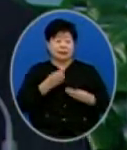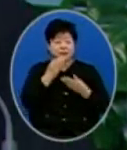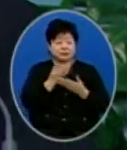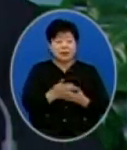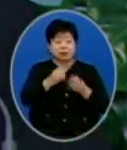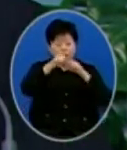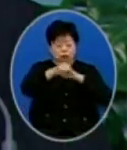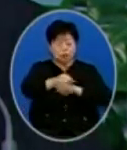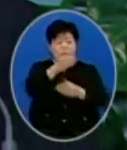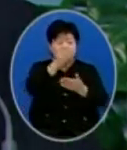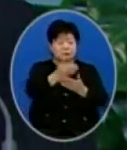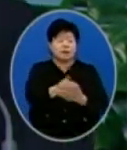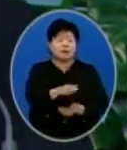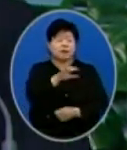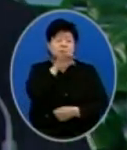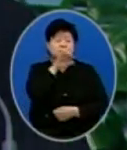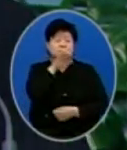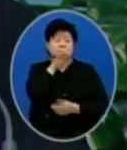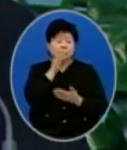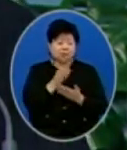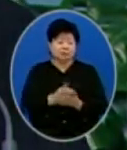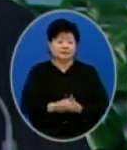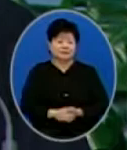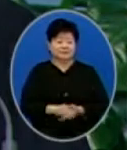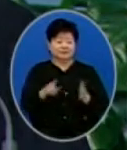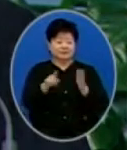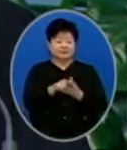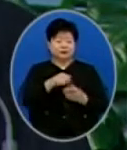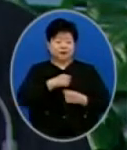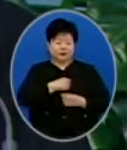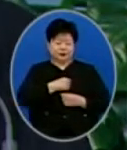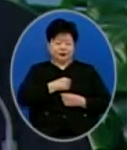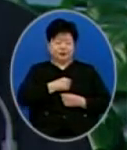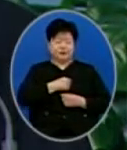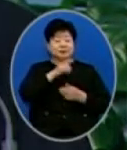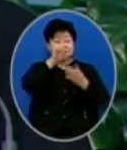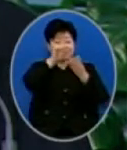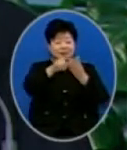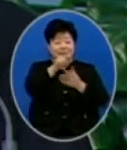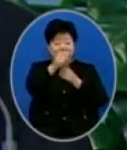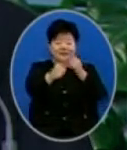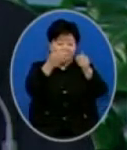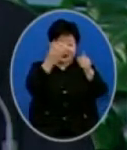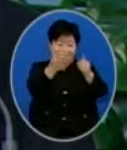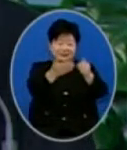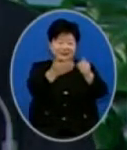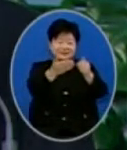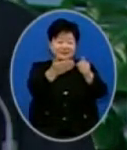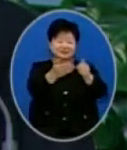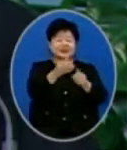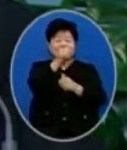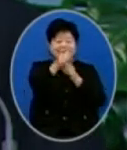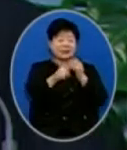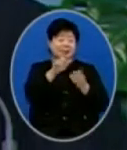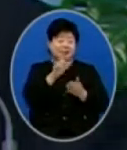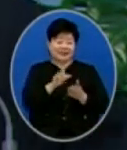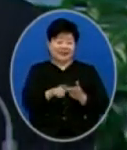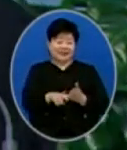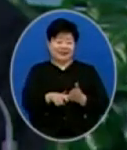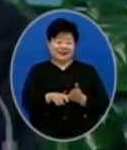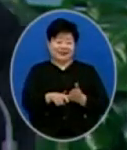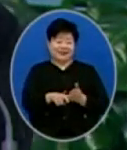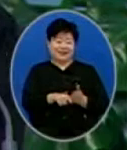말고 절망하지 말고 원망하고 불평하지 말고 믿음을 지키고 나가면 하나님께서 하나님의 때에